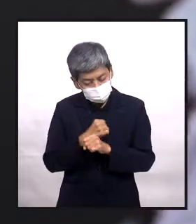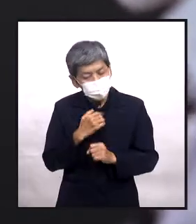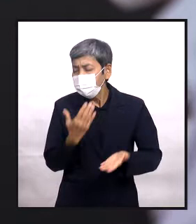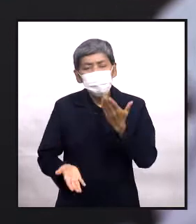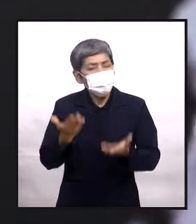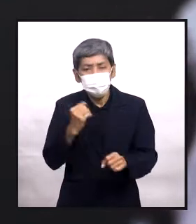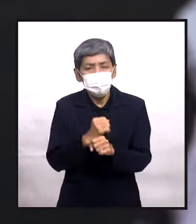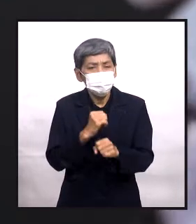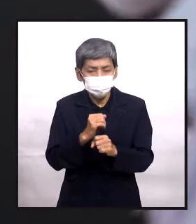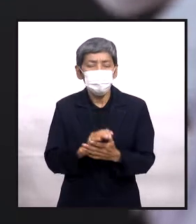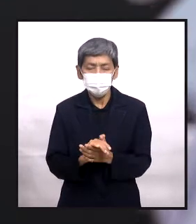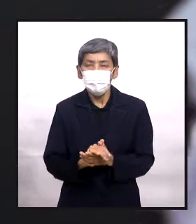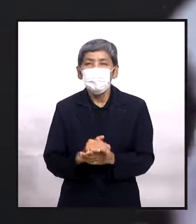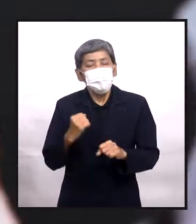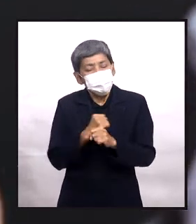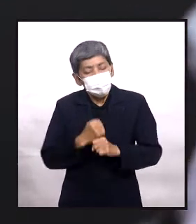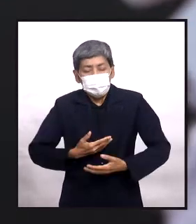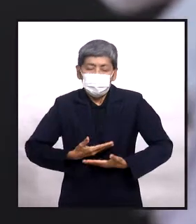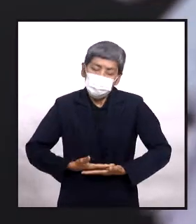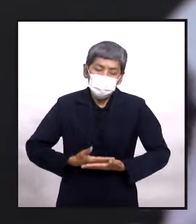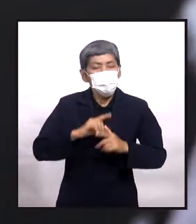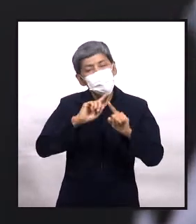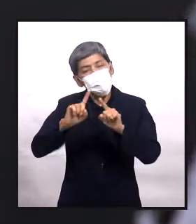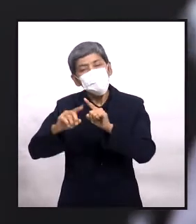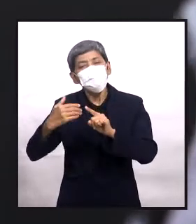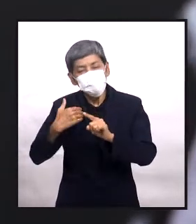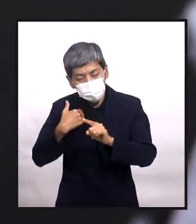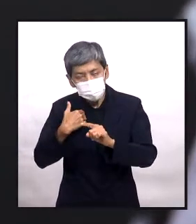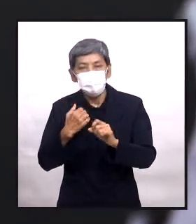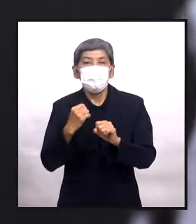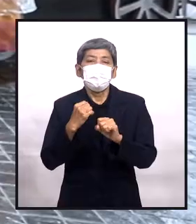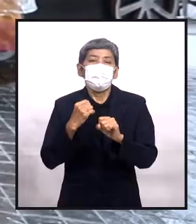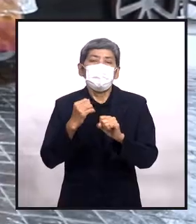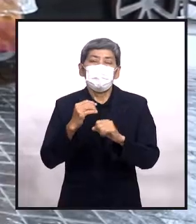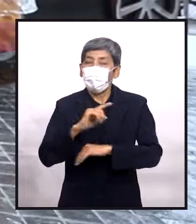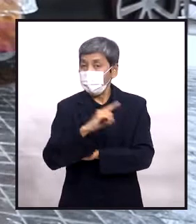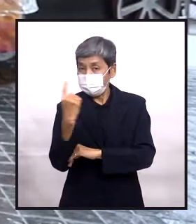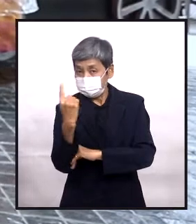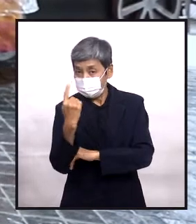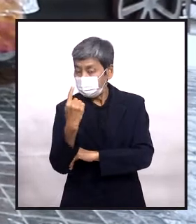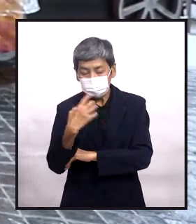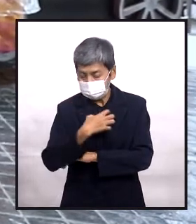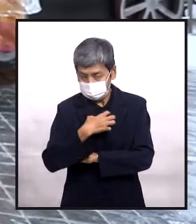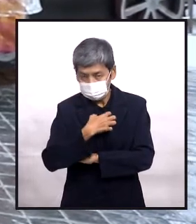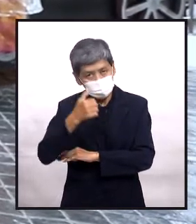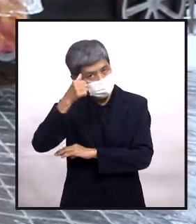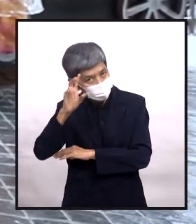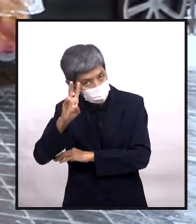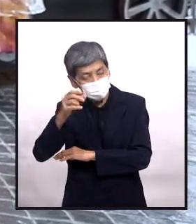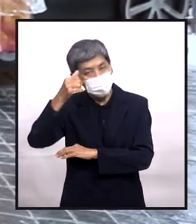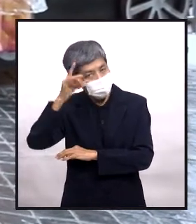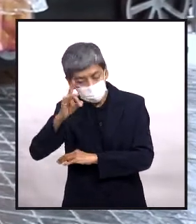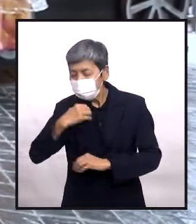อะไรขั้นจริยธรรมและอยากได้ธรรมะปฏิบัติก็มีเรื่องของพอธรรมะปฏิบัติวันเดียวไม่พอจะเป็น7วัน